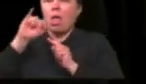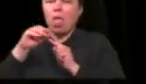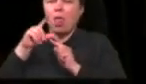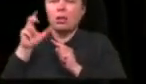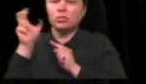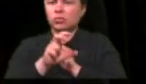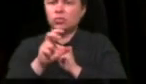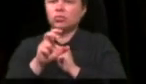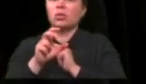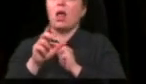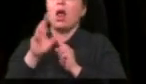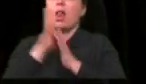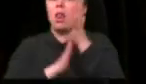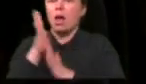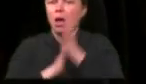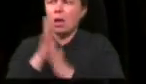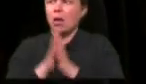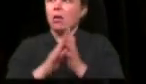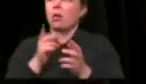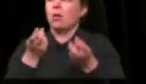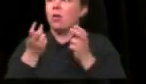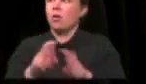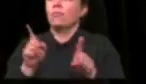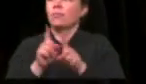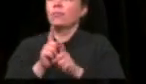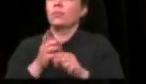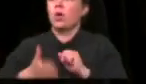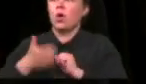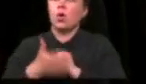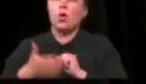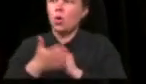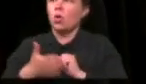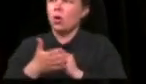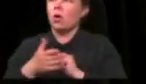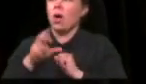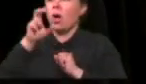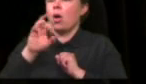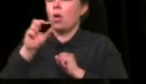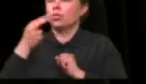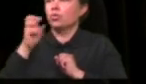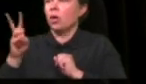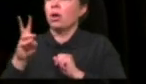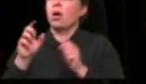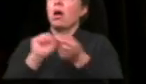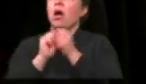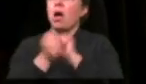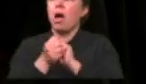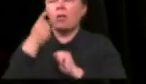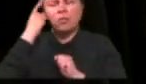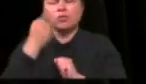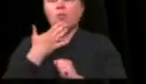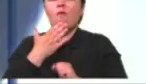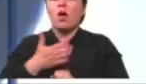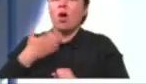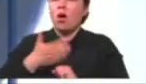do Jelcza Laskowic, otworzona w tym roku linia kolejowa do Chocianowa, czy choćby rewitalizacja wspomnianej linii